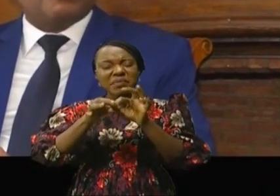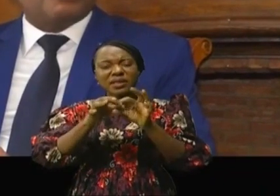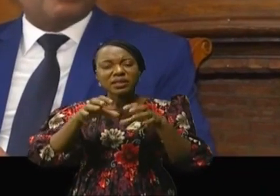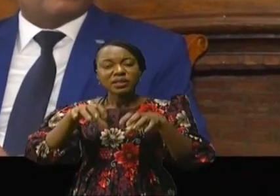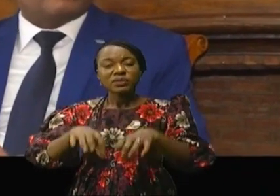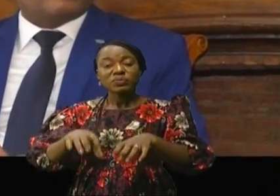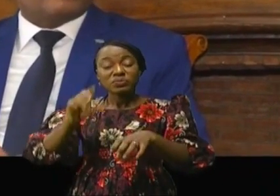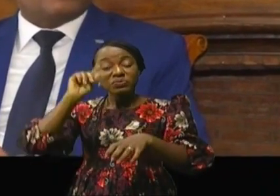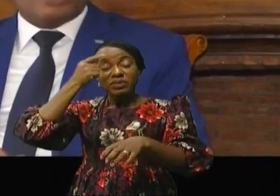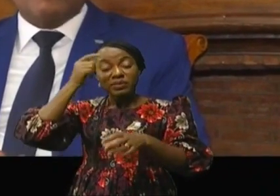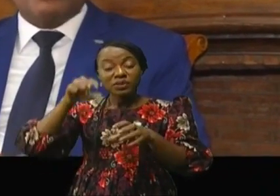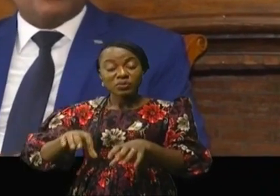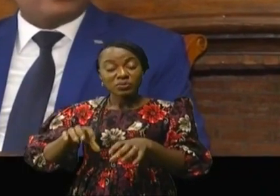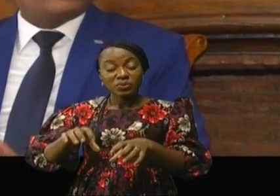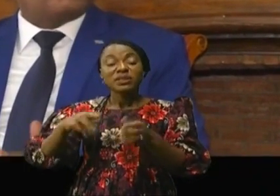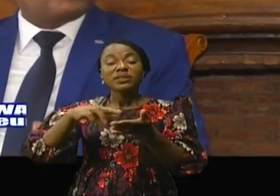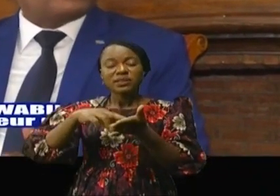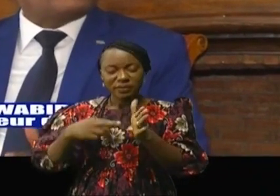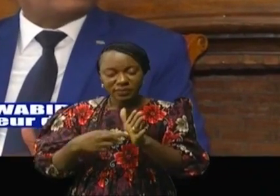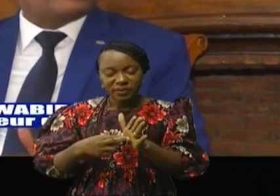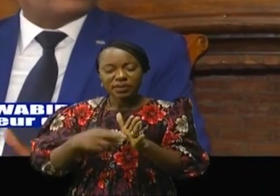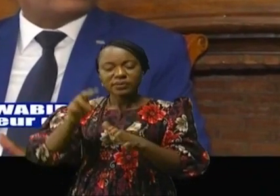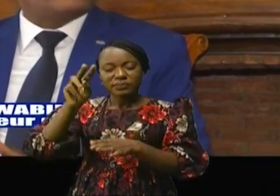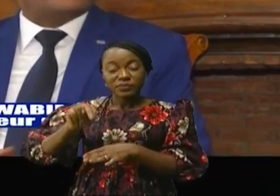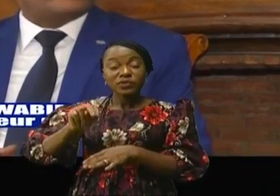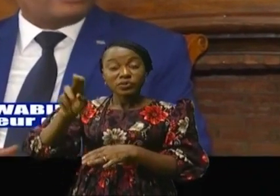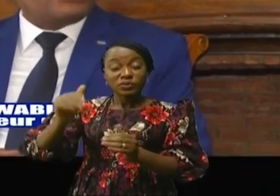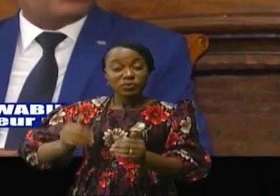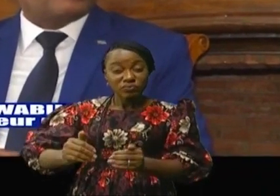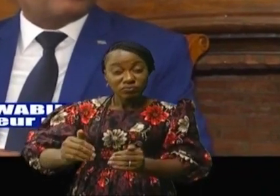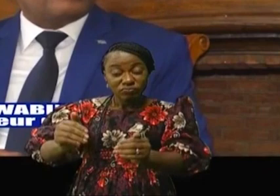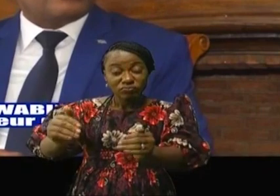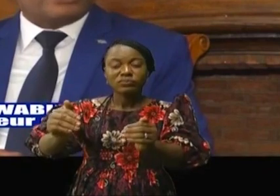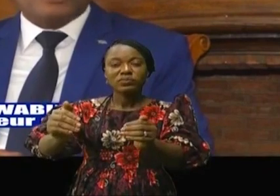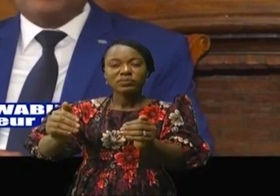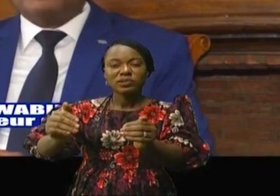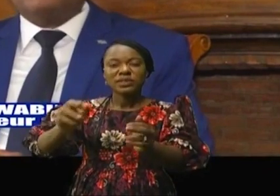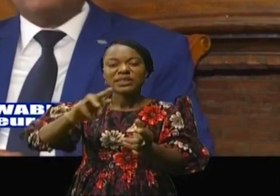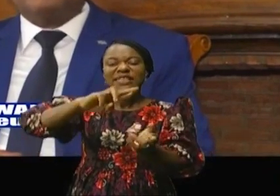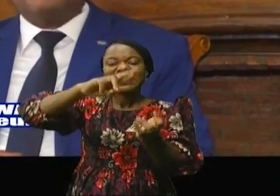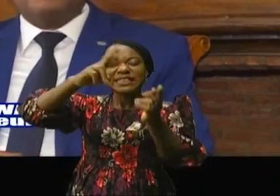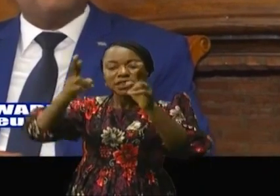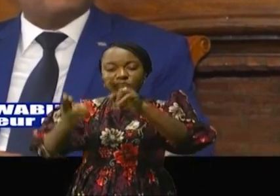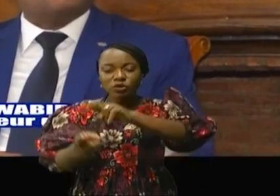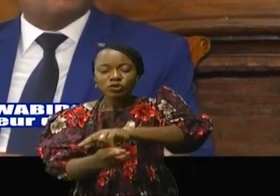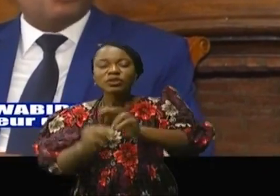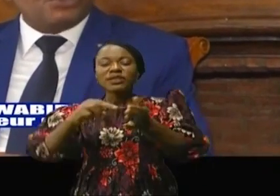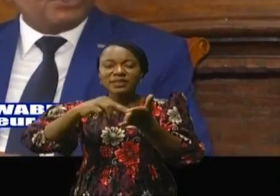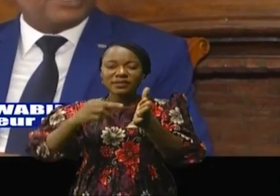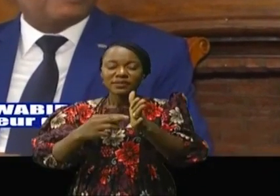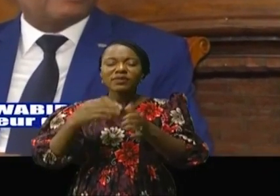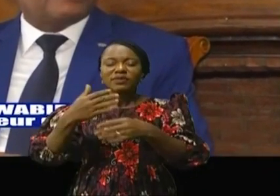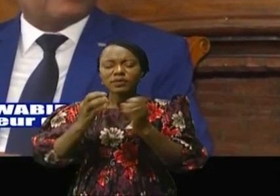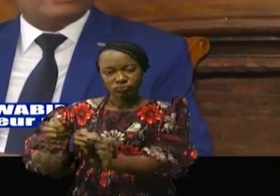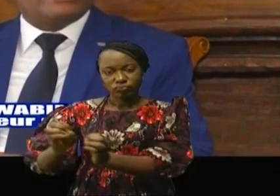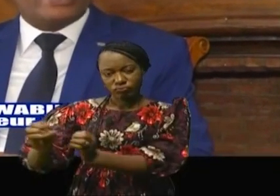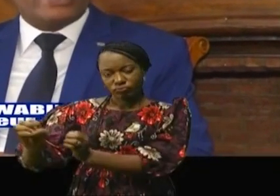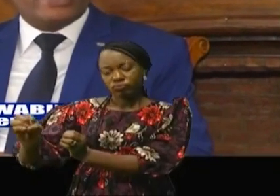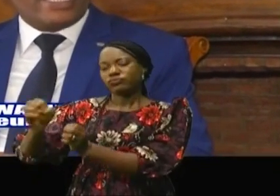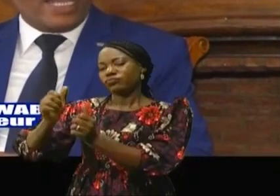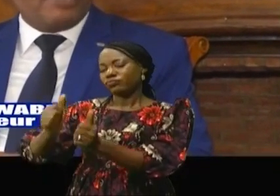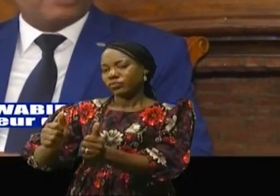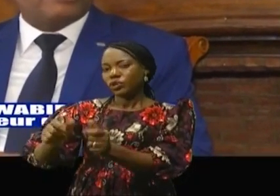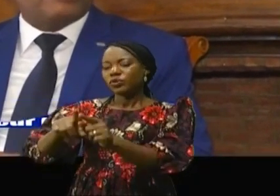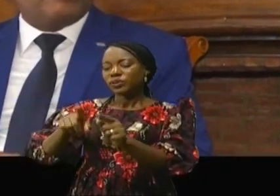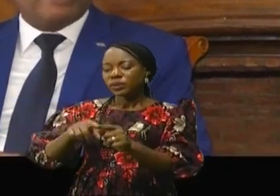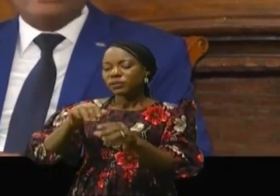cours. Donc la MONUSCO est dans un processus de transition. Ce processus doit se faire d'une façon ordonnée, dans